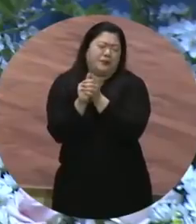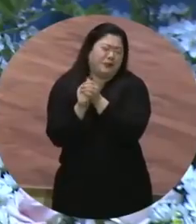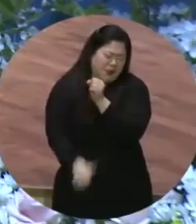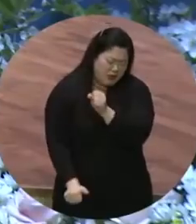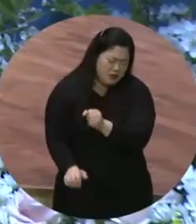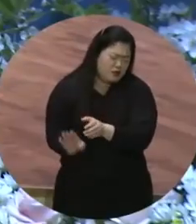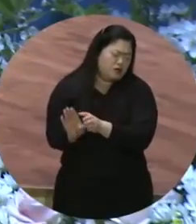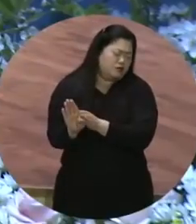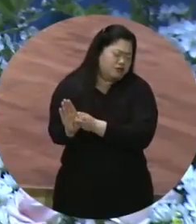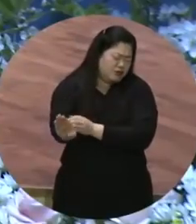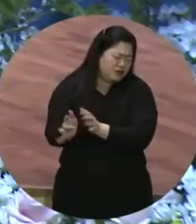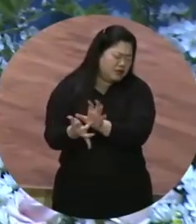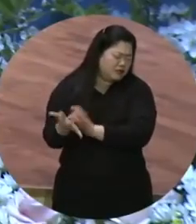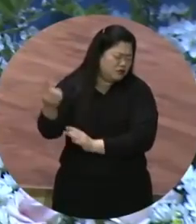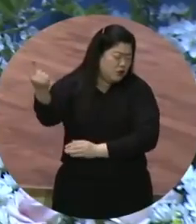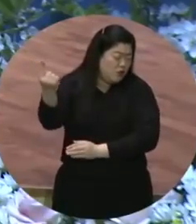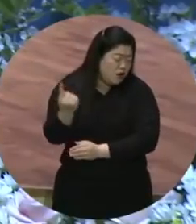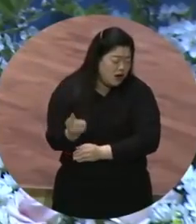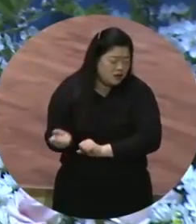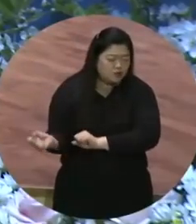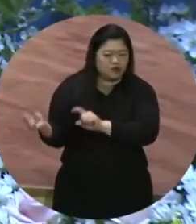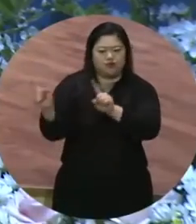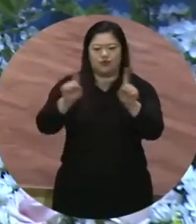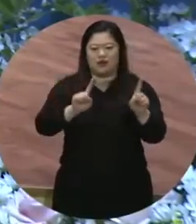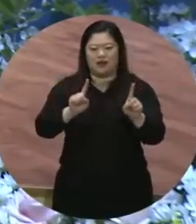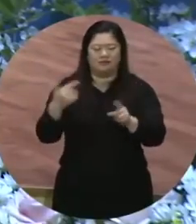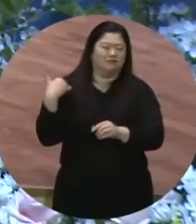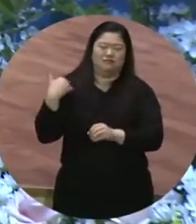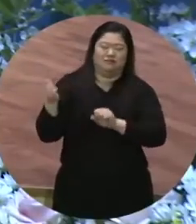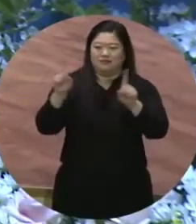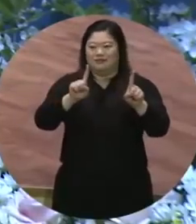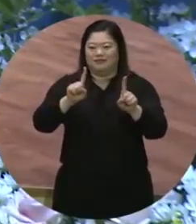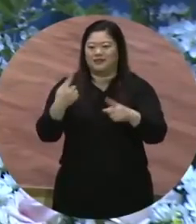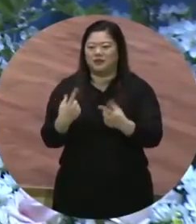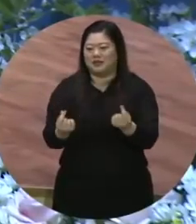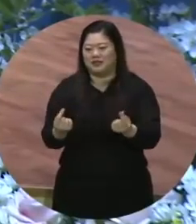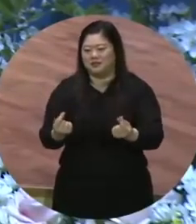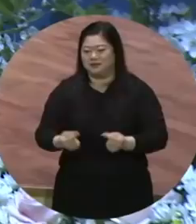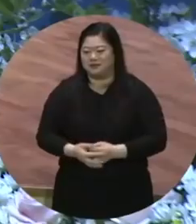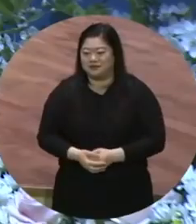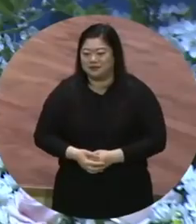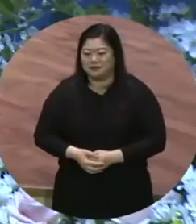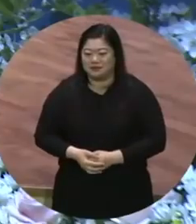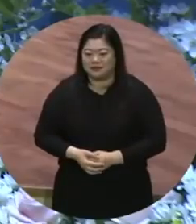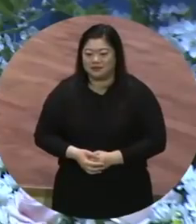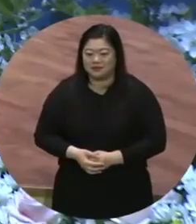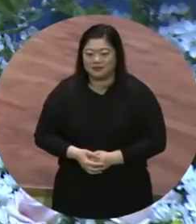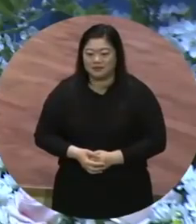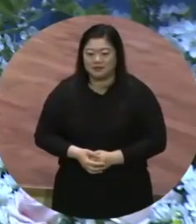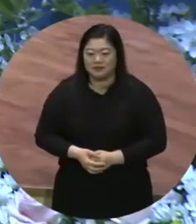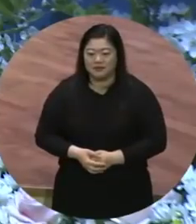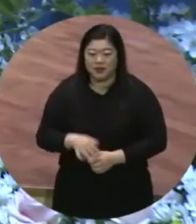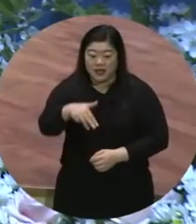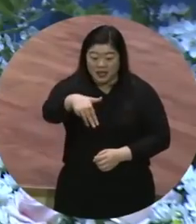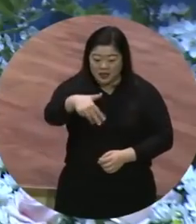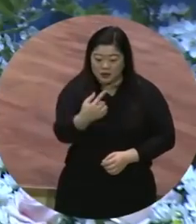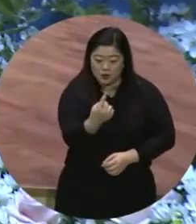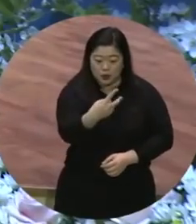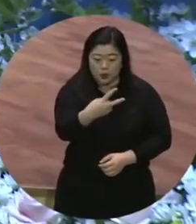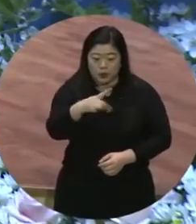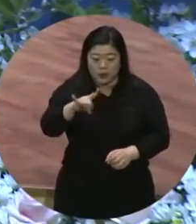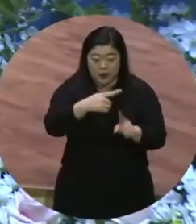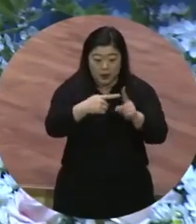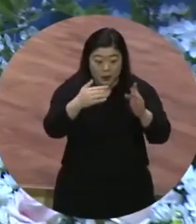가지고 사는 것이 바로 그리스도인의 삶에 부활 소망 가지고 사는 거라. 그래서 초대교회는 워낙 핍박이